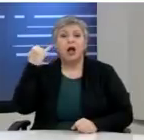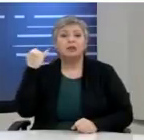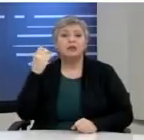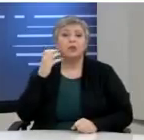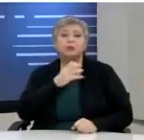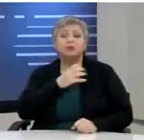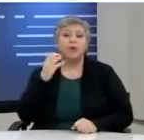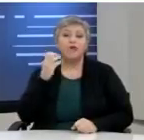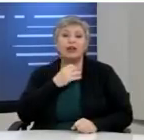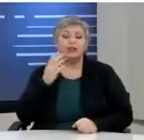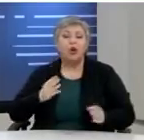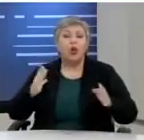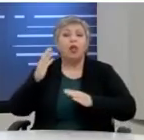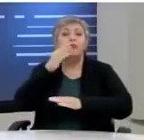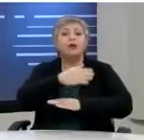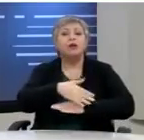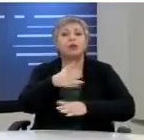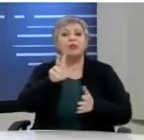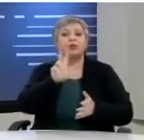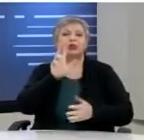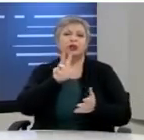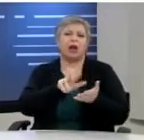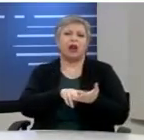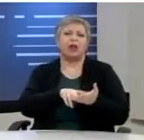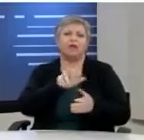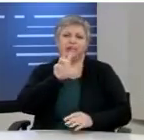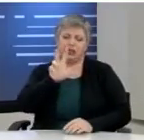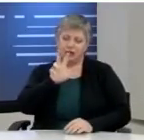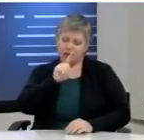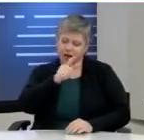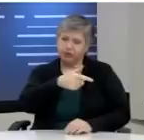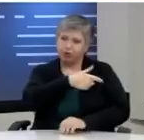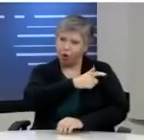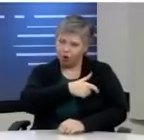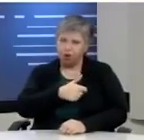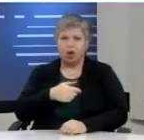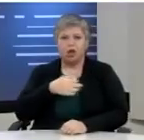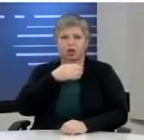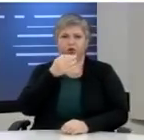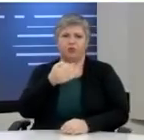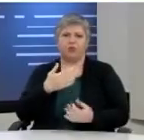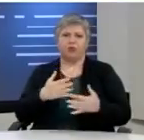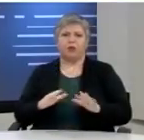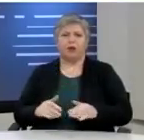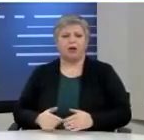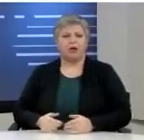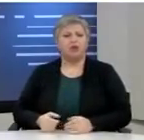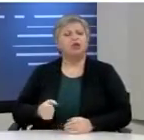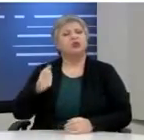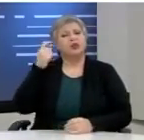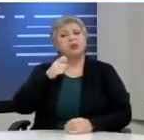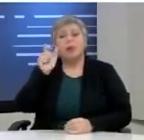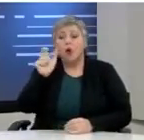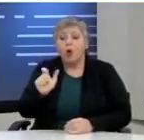ΟΗΕ, ανήγγειλε αυτή τη θέση. Αλλά και όλοι έχουμε δει και τη συνέντευξη του ίδιου του κύριου